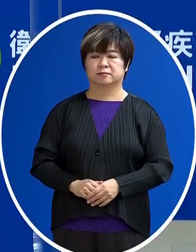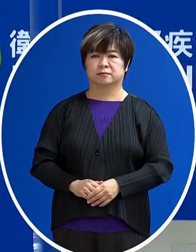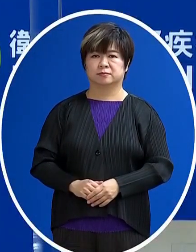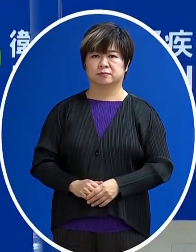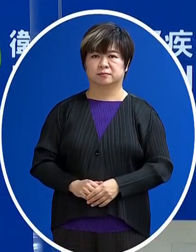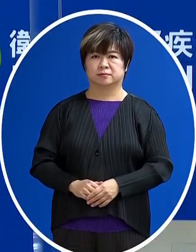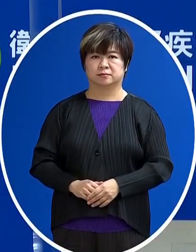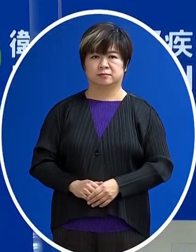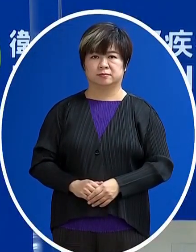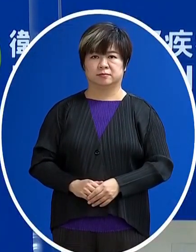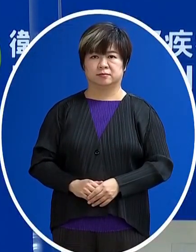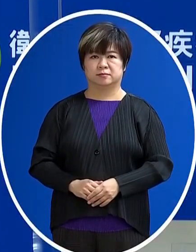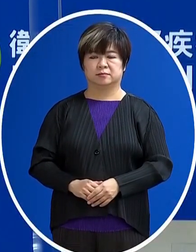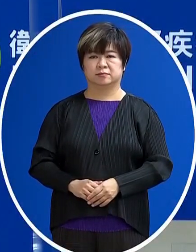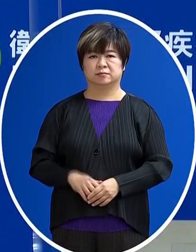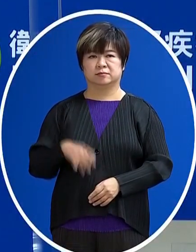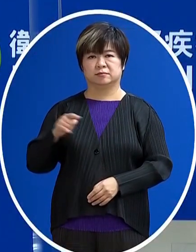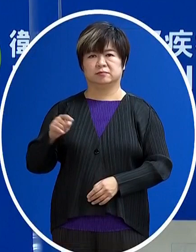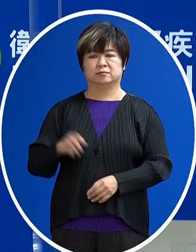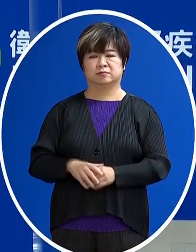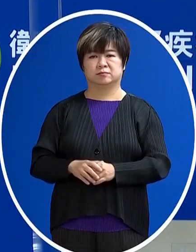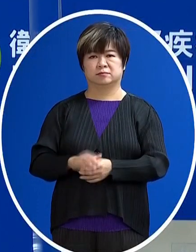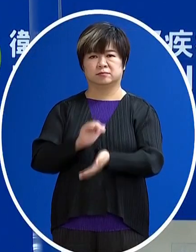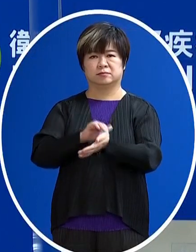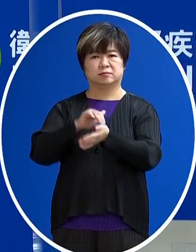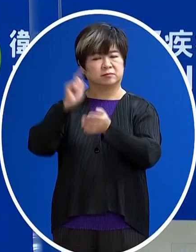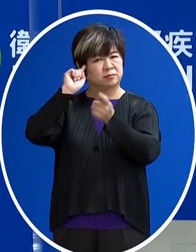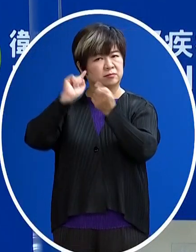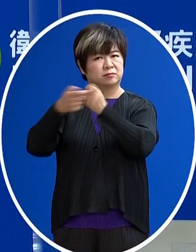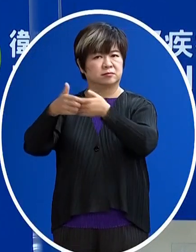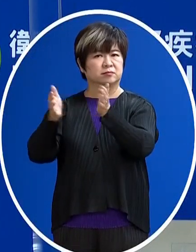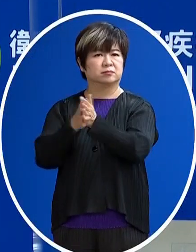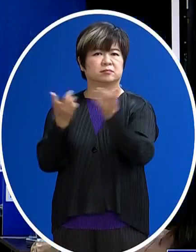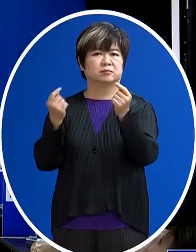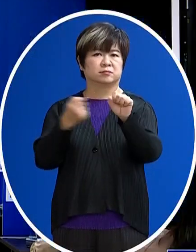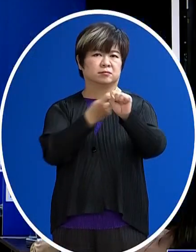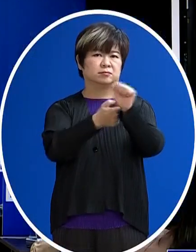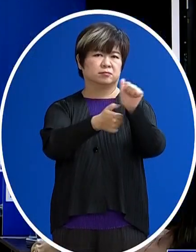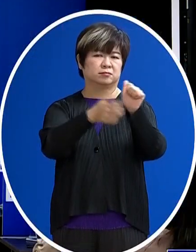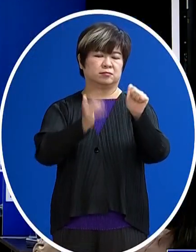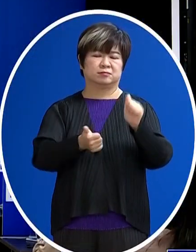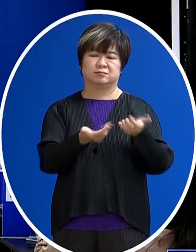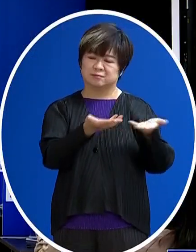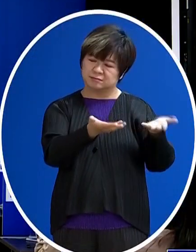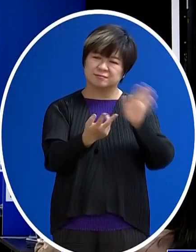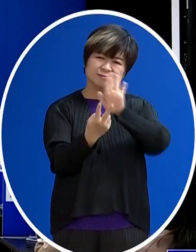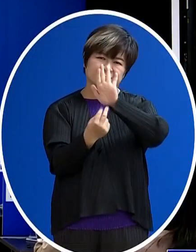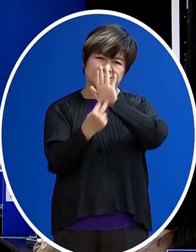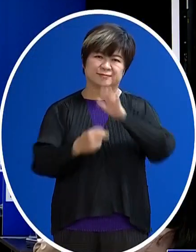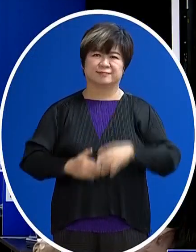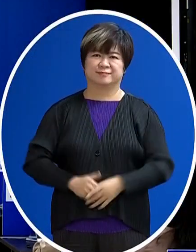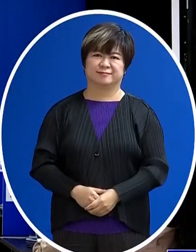请那个跟执行长同时医疗应变组的罗富来说明。